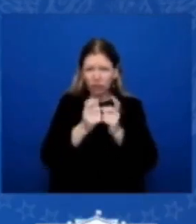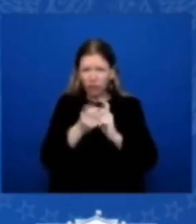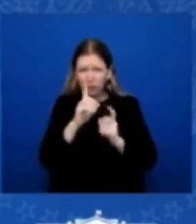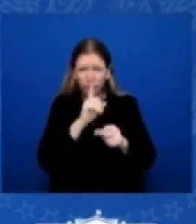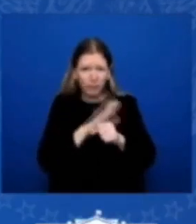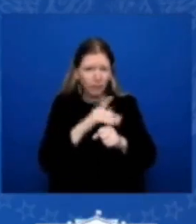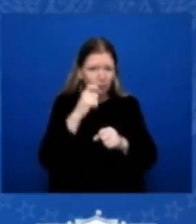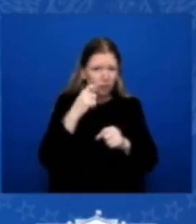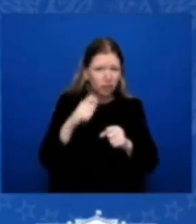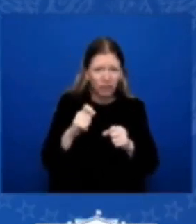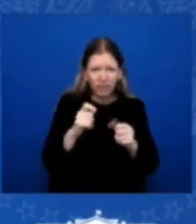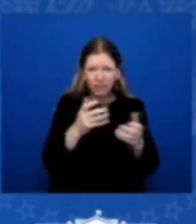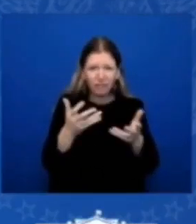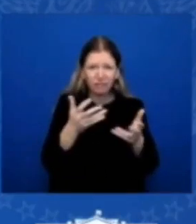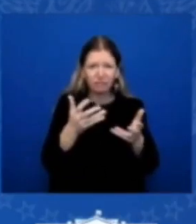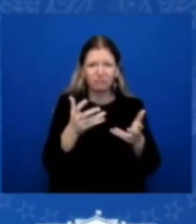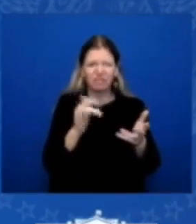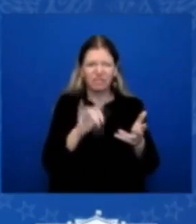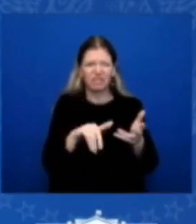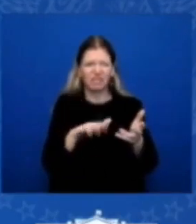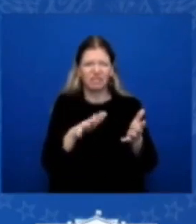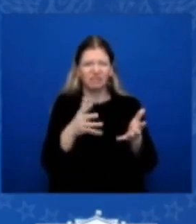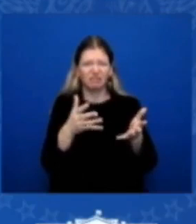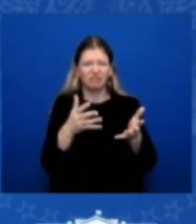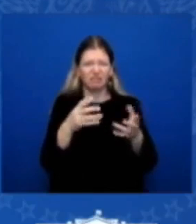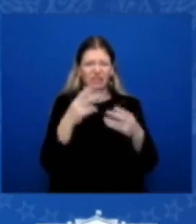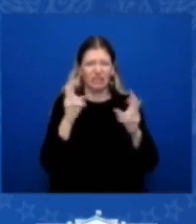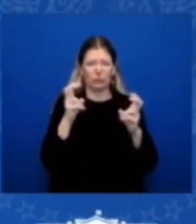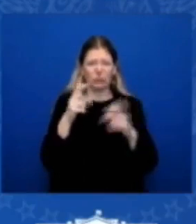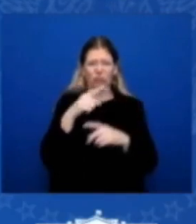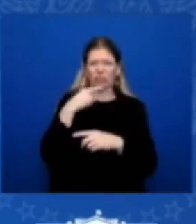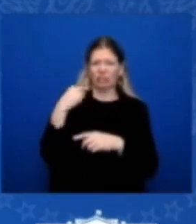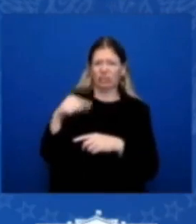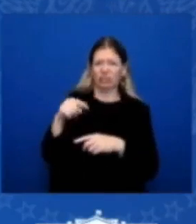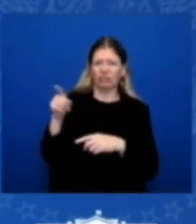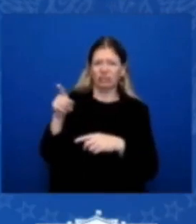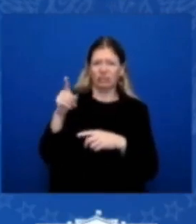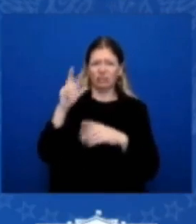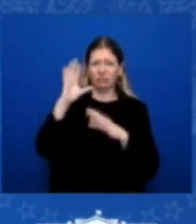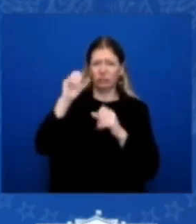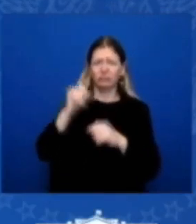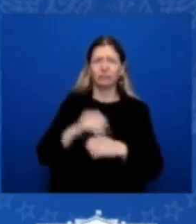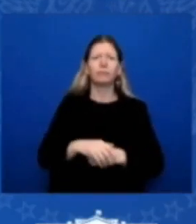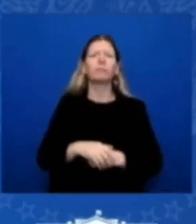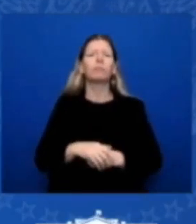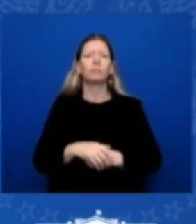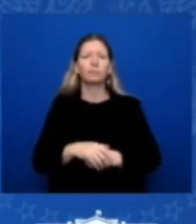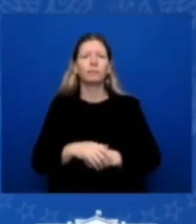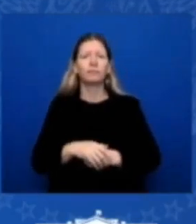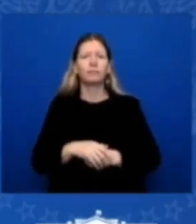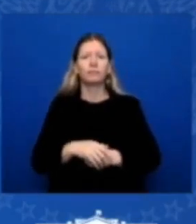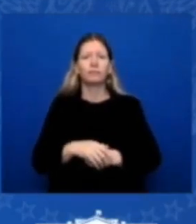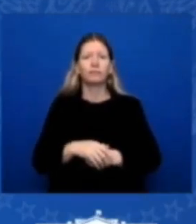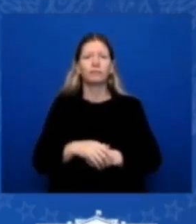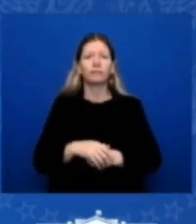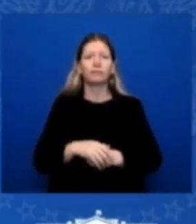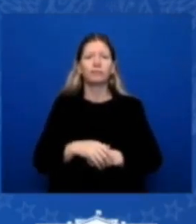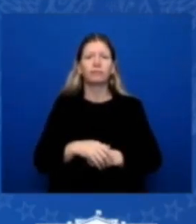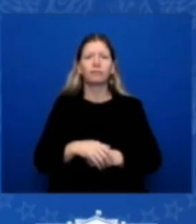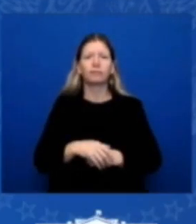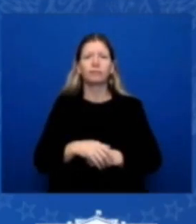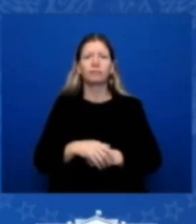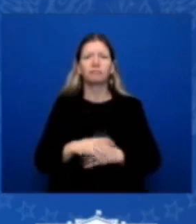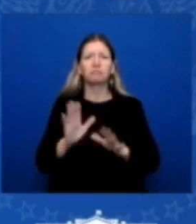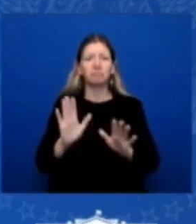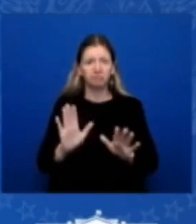Amerika Birleşik Devletleri Başkanı Joe Biden, Hindistan'da düzenlenen G20 zirvesinin ardından Vietnam'ın başkenti Hanoi'ye